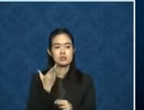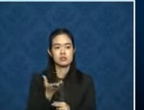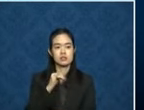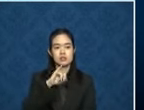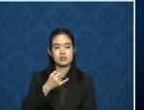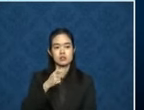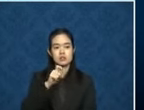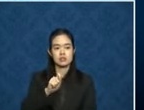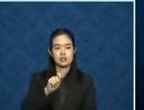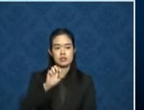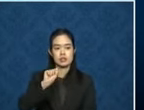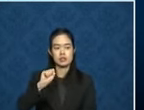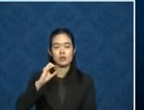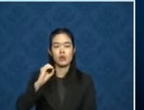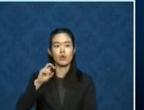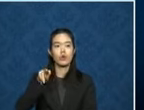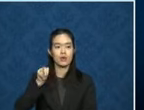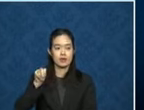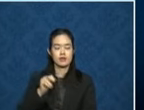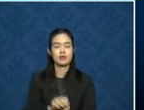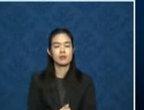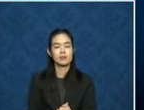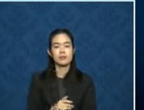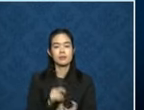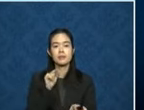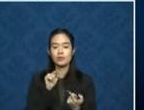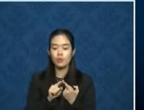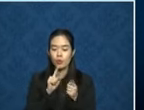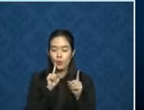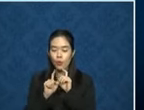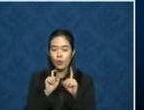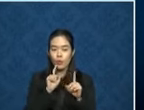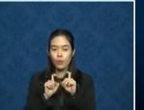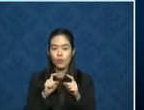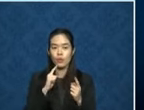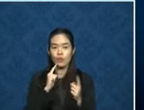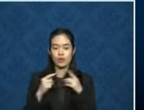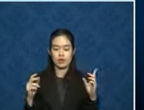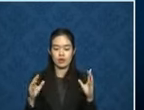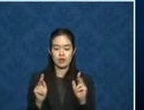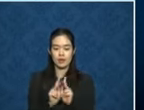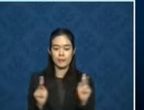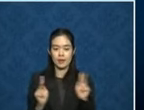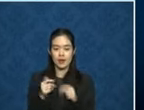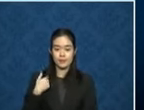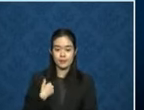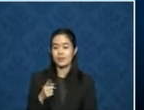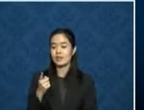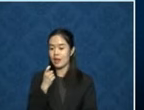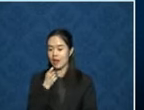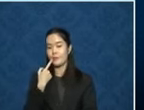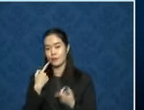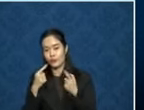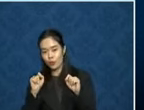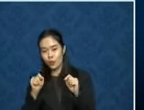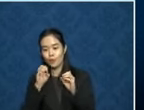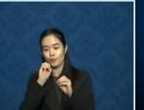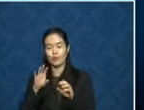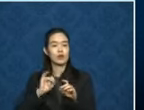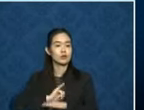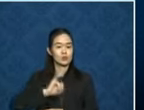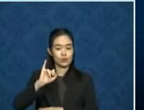ได้พัฒนาปัญญาประดิษฐ์ที่ชื่อเฮกนะครับโดยการสนทนากับกรรมการคนหนึ่งนะครับเฮกก็สามารถตอบคำถามและเปลี่ยนหัวข้อคำถามไปในลักษณะ